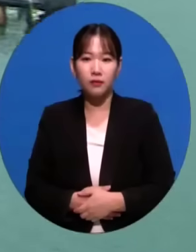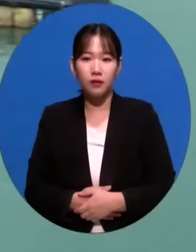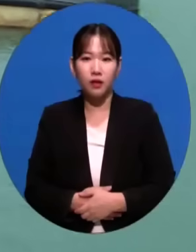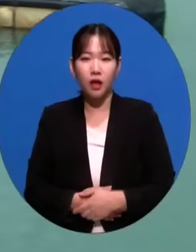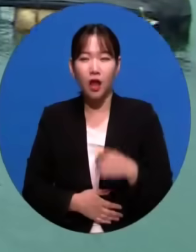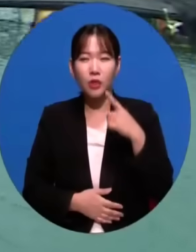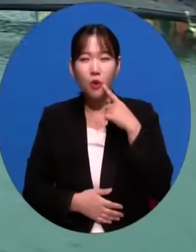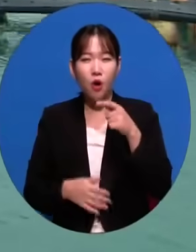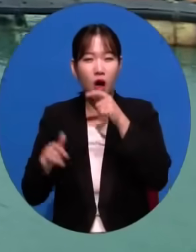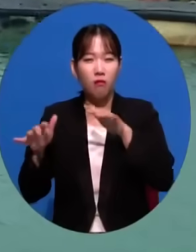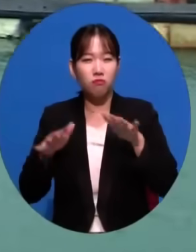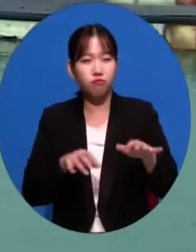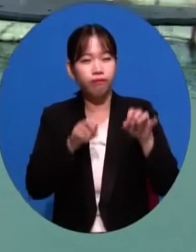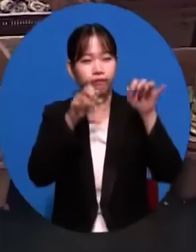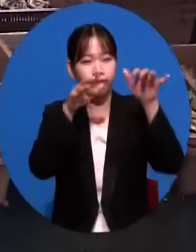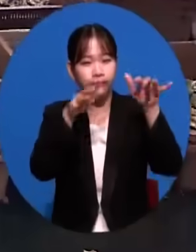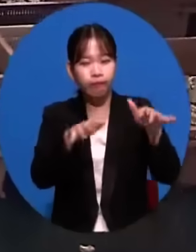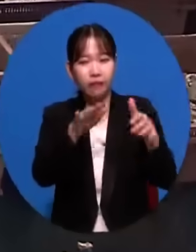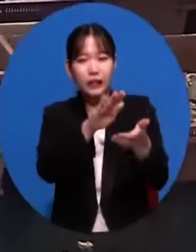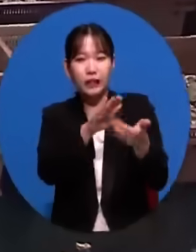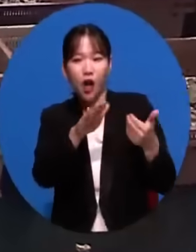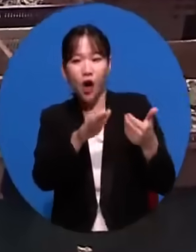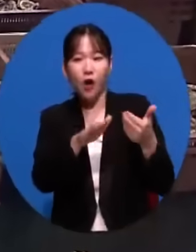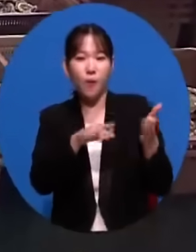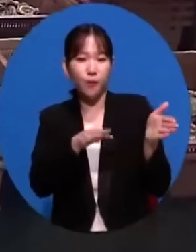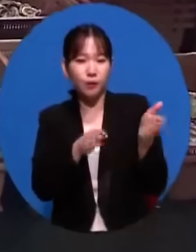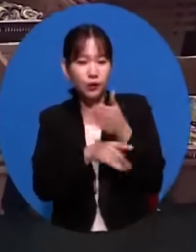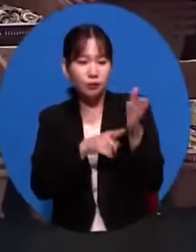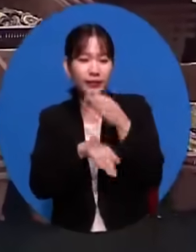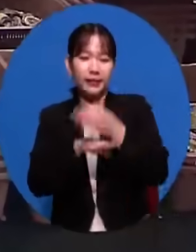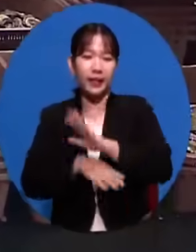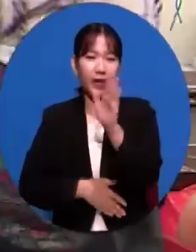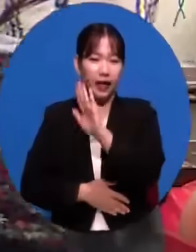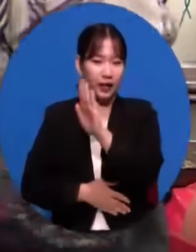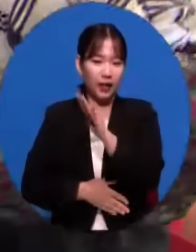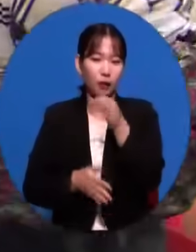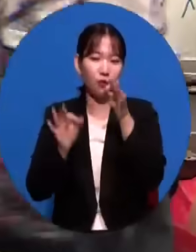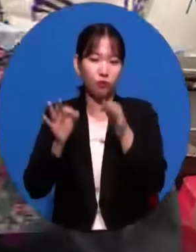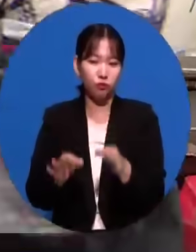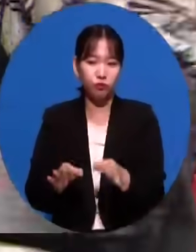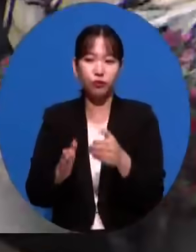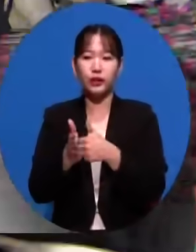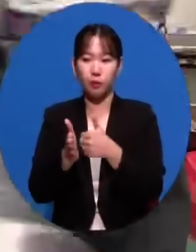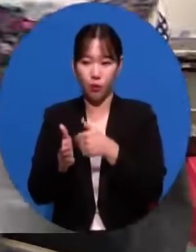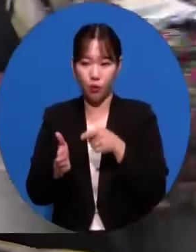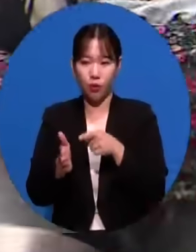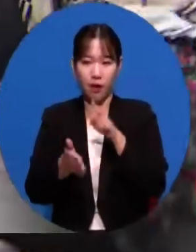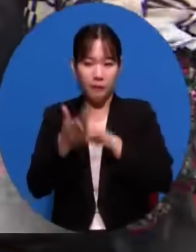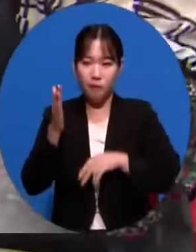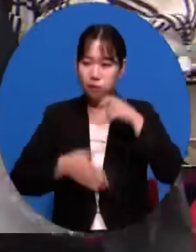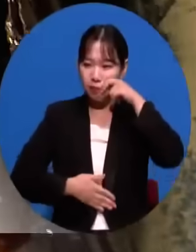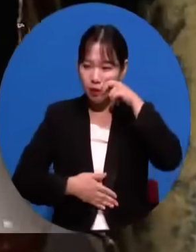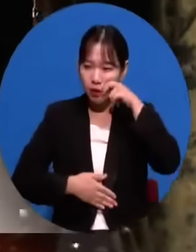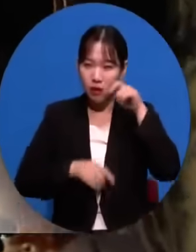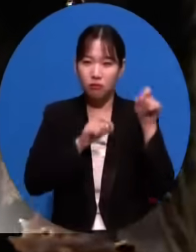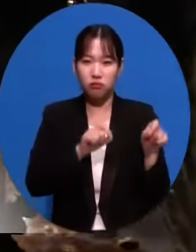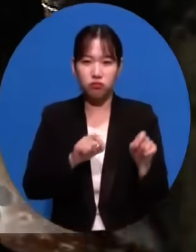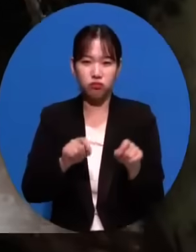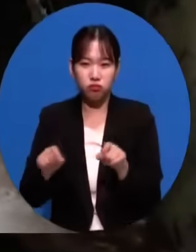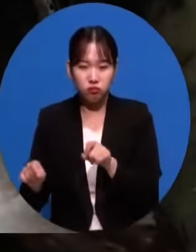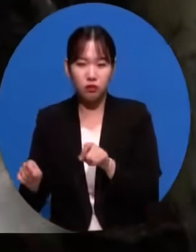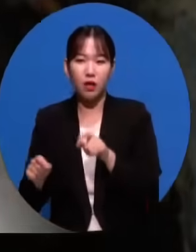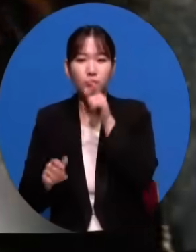원전 오염수 방류 시작 전부터 소비가 줄어 가격이 급감한 전북. 판매가 안 돼 출하가 미뤄지다 보니